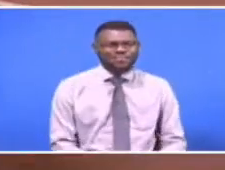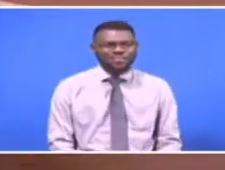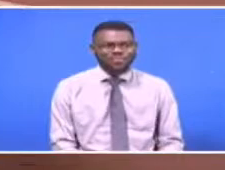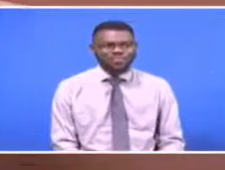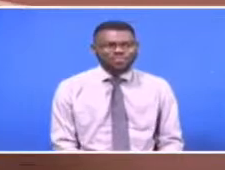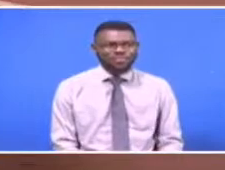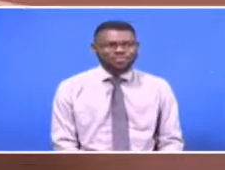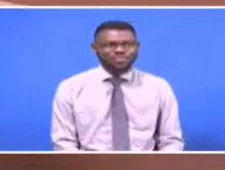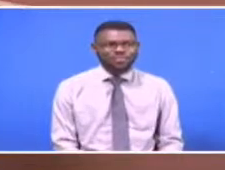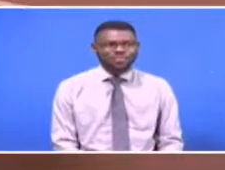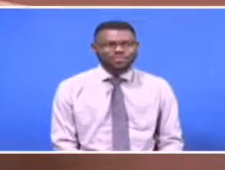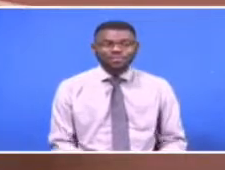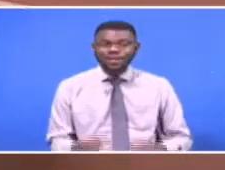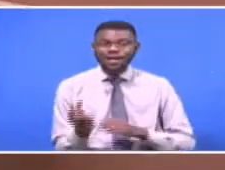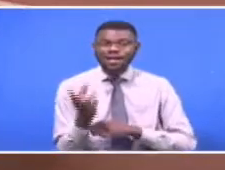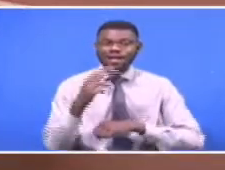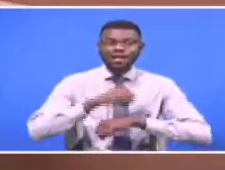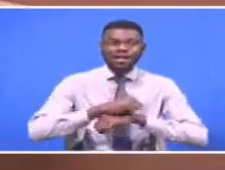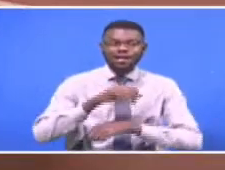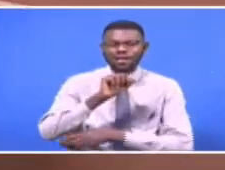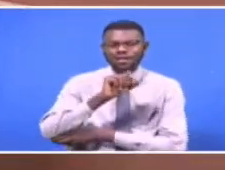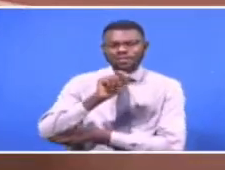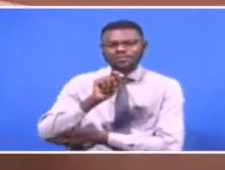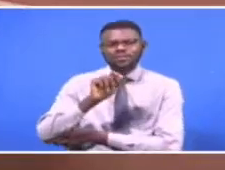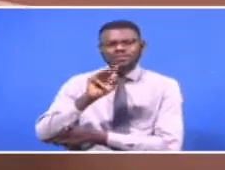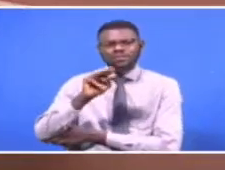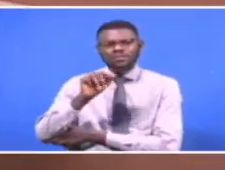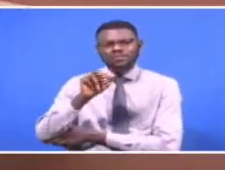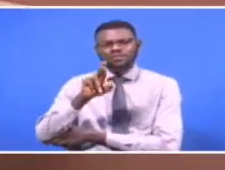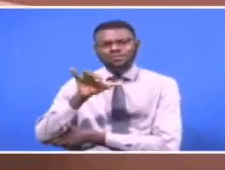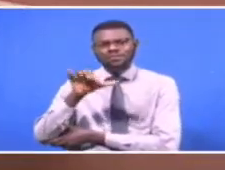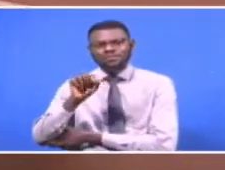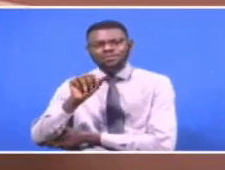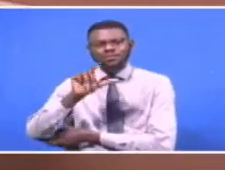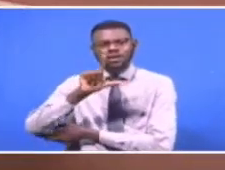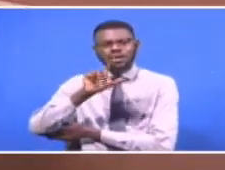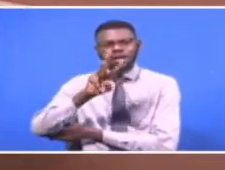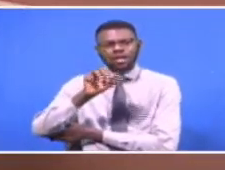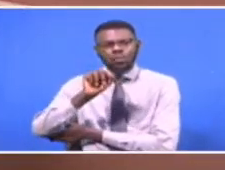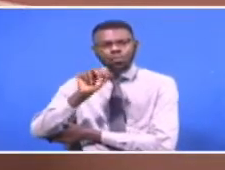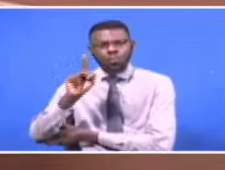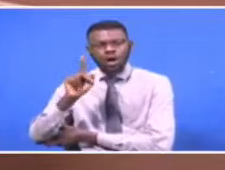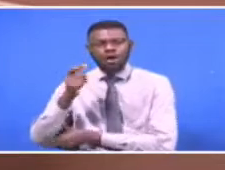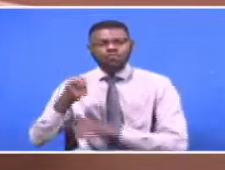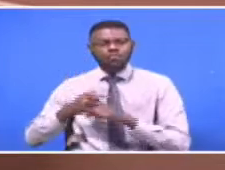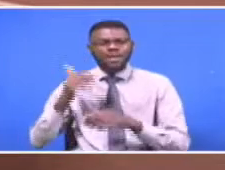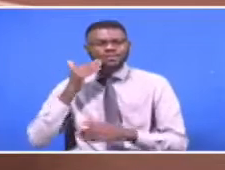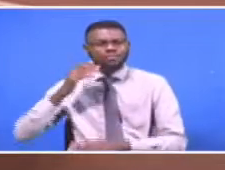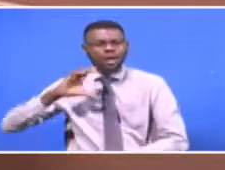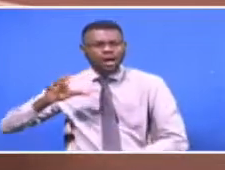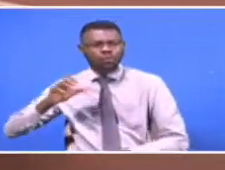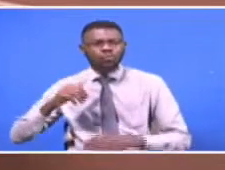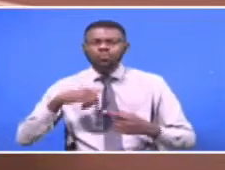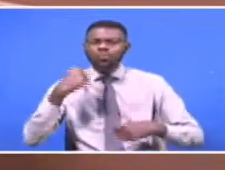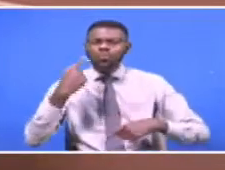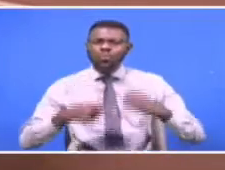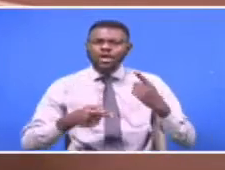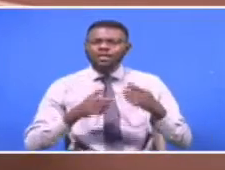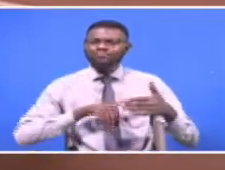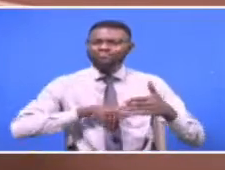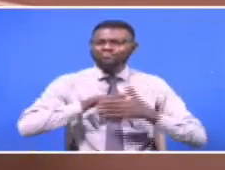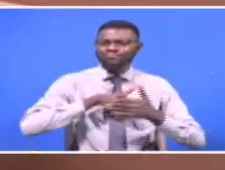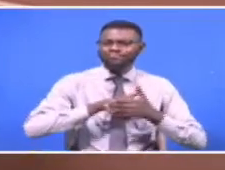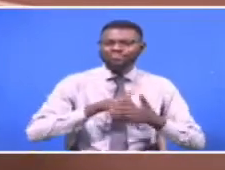Na shule ya upili ya St. Mary's Lwak kutoka kaunti ya Siaya ndio mabingwa wapya wa soka ya wasichana ukanda wa Nyanza.